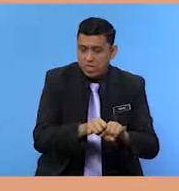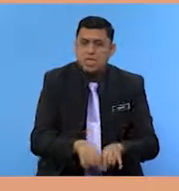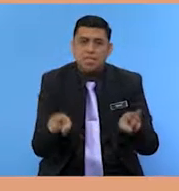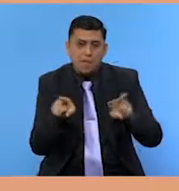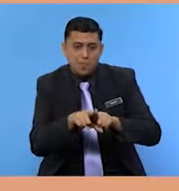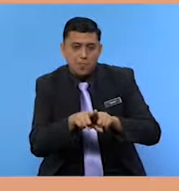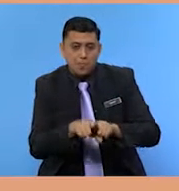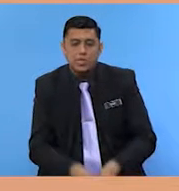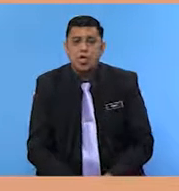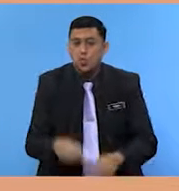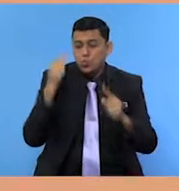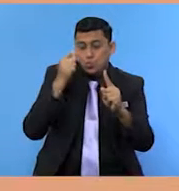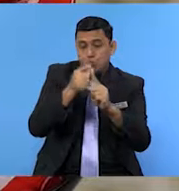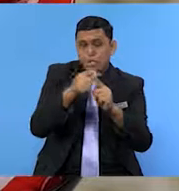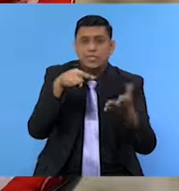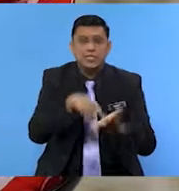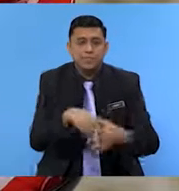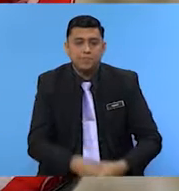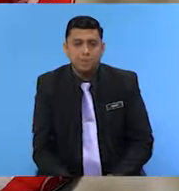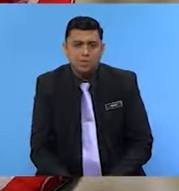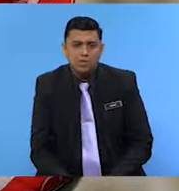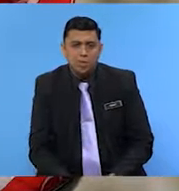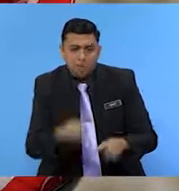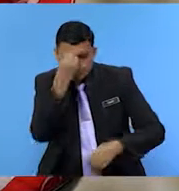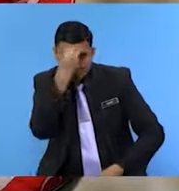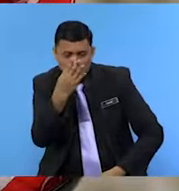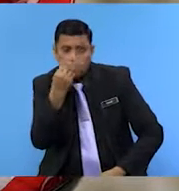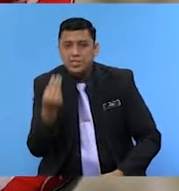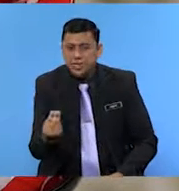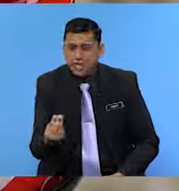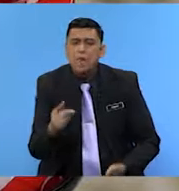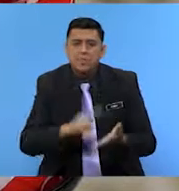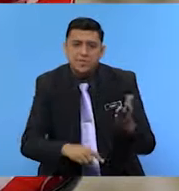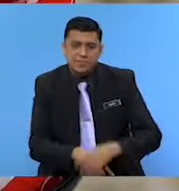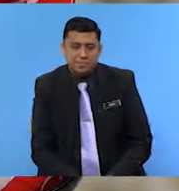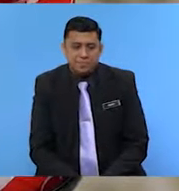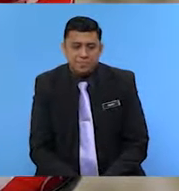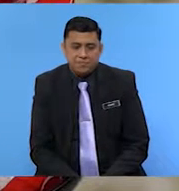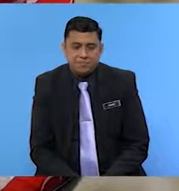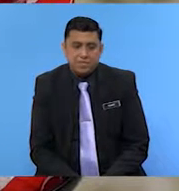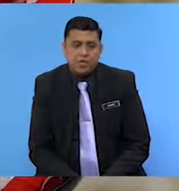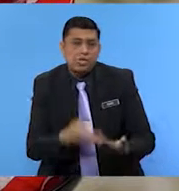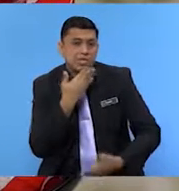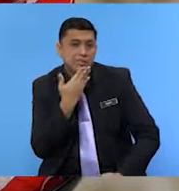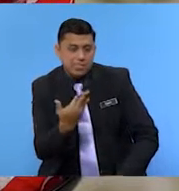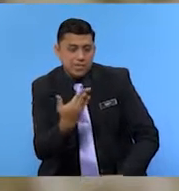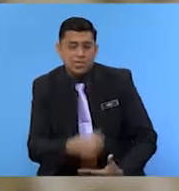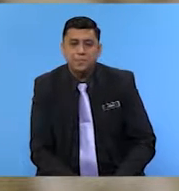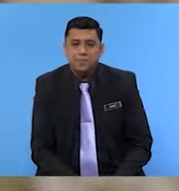dalam tujuan ini. Jadi Cikgu Roslinda boleh kupas sedikit berkaitan dengan pernyataan tersebut. Okay. Terima kasih Cikgu